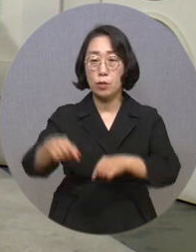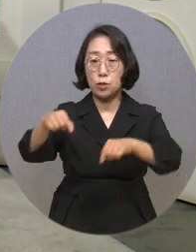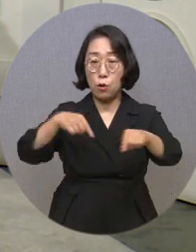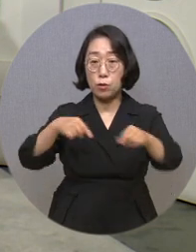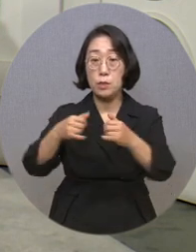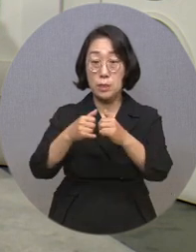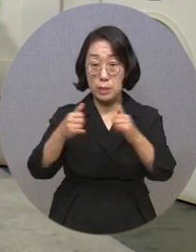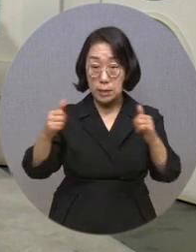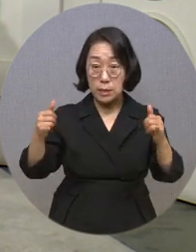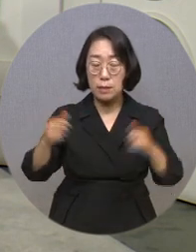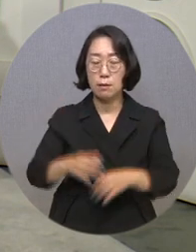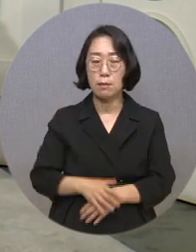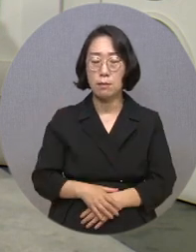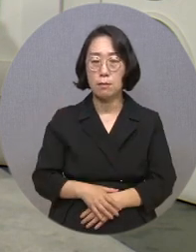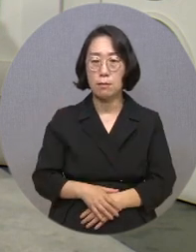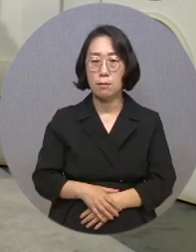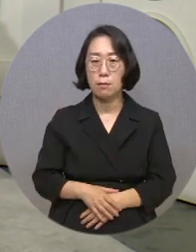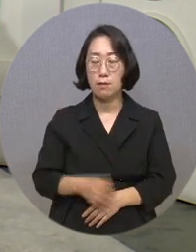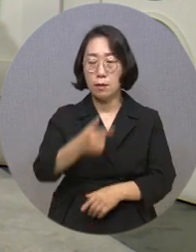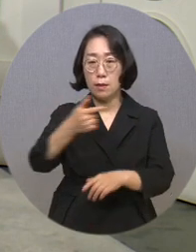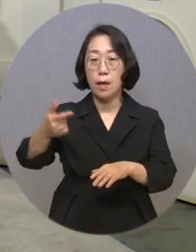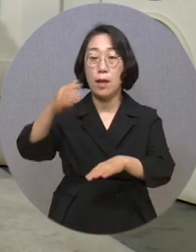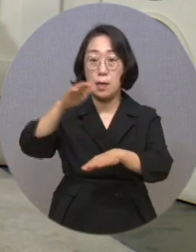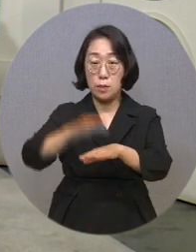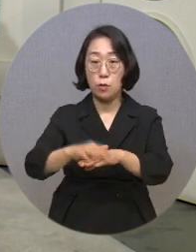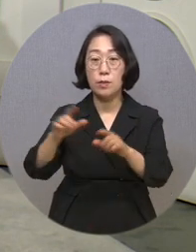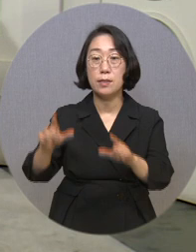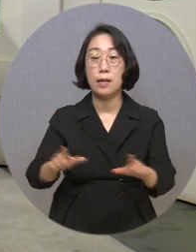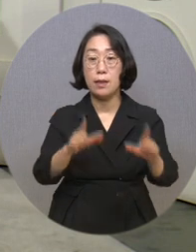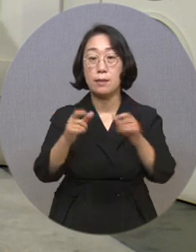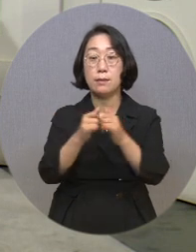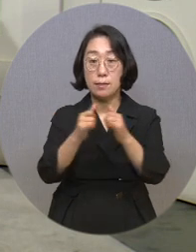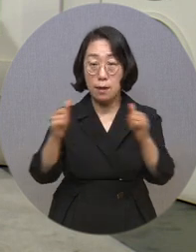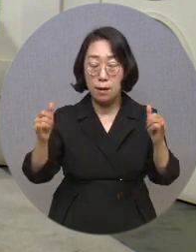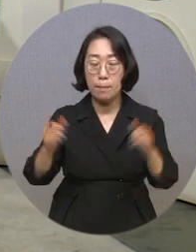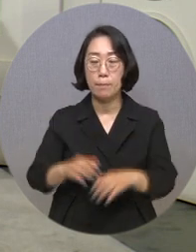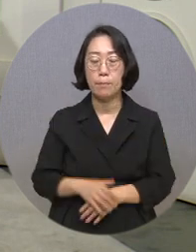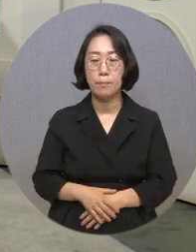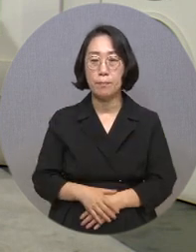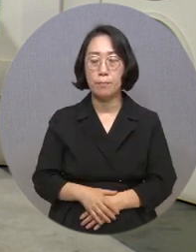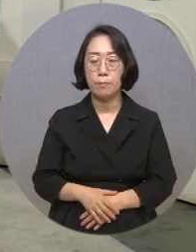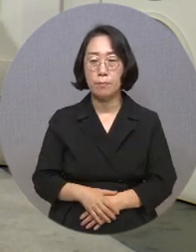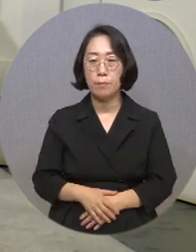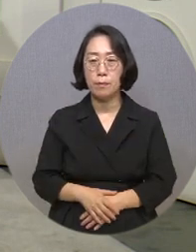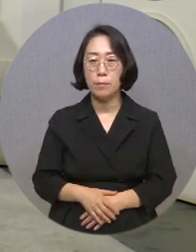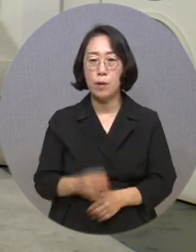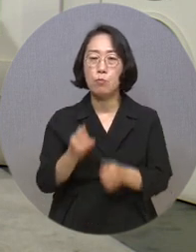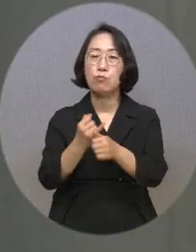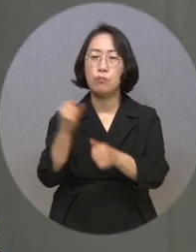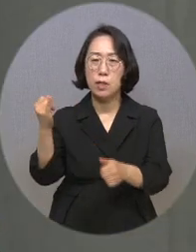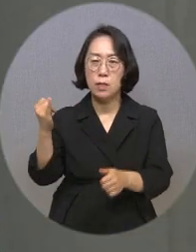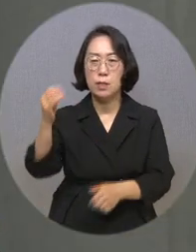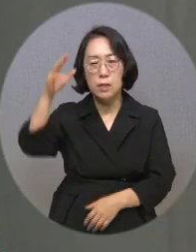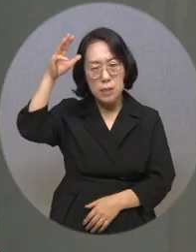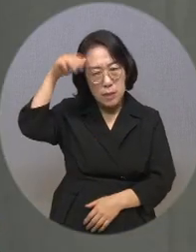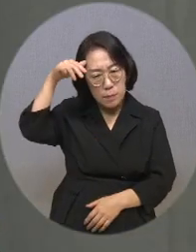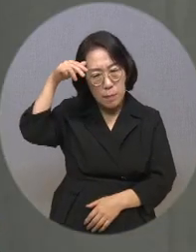정치인으로서도 굉장히 유명해요. 내나 대전에 사시는 분인데 이분 부인이 치매가